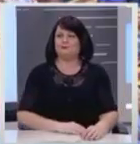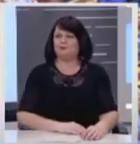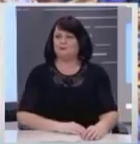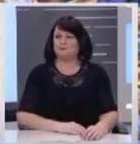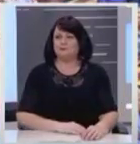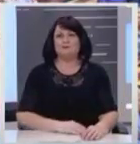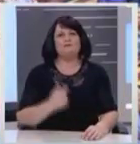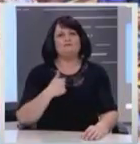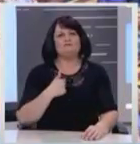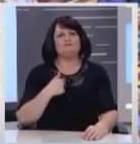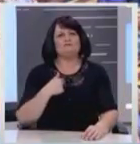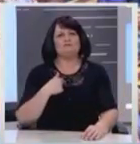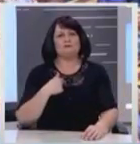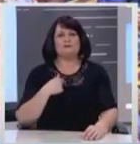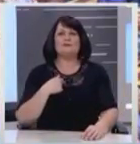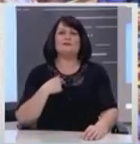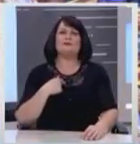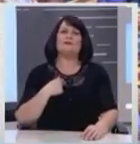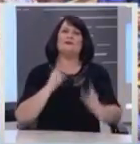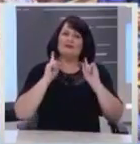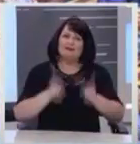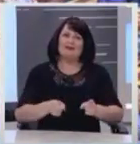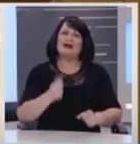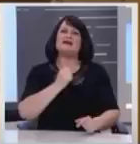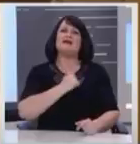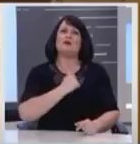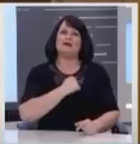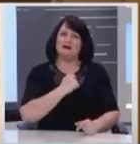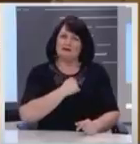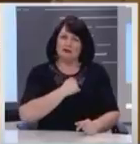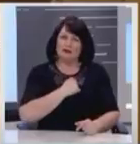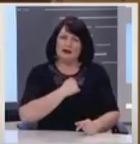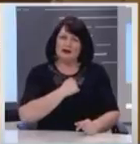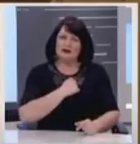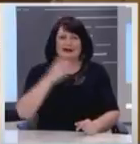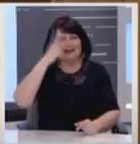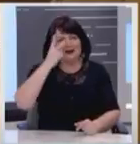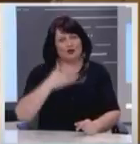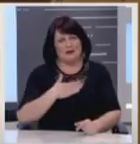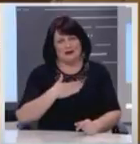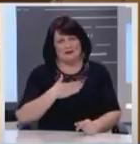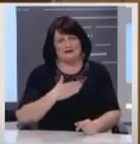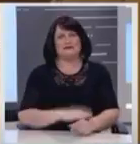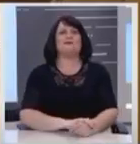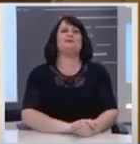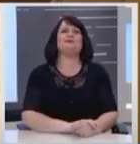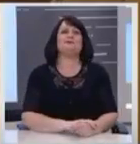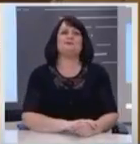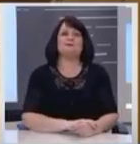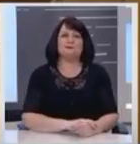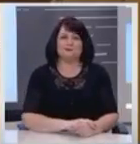Είμαστε αποφασιστικοί στην προάσπιση των αρχών και δικαιωμάτων μας